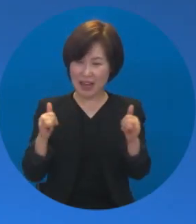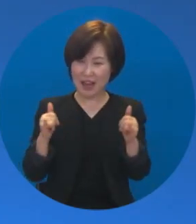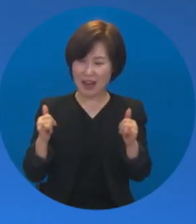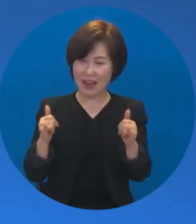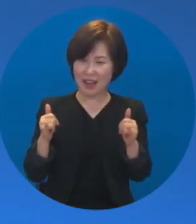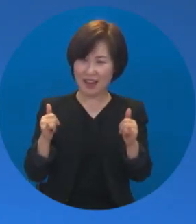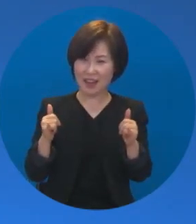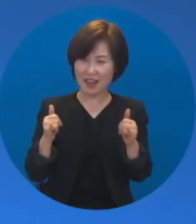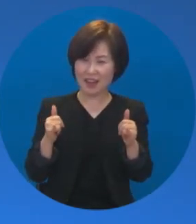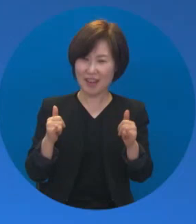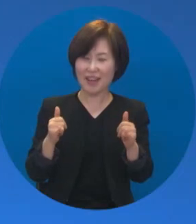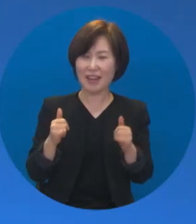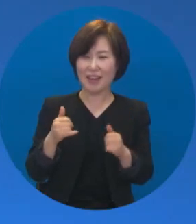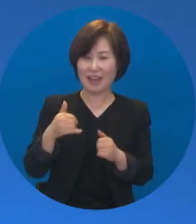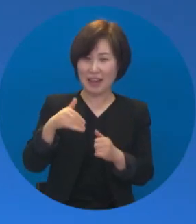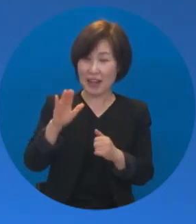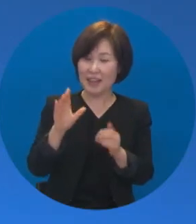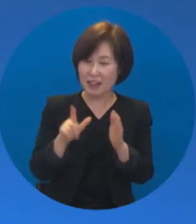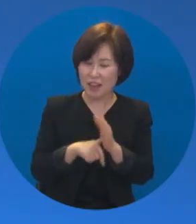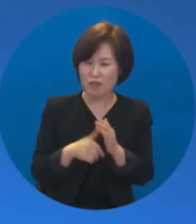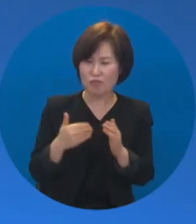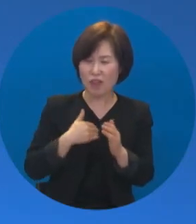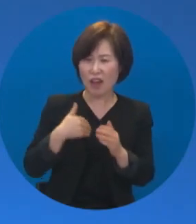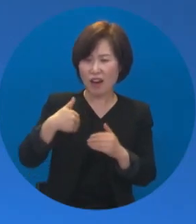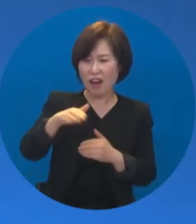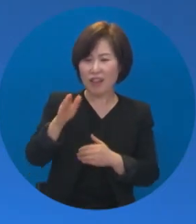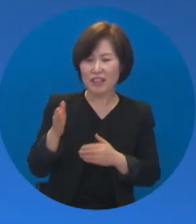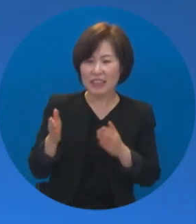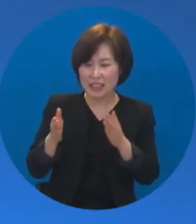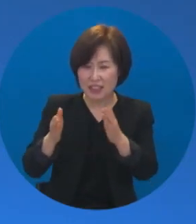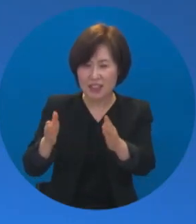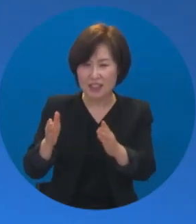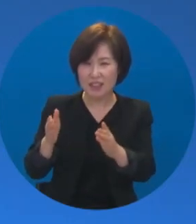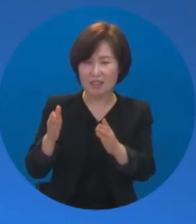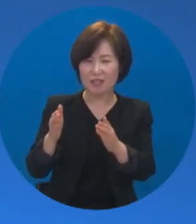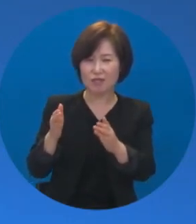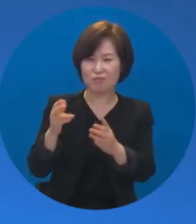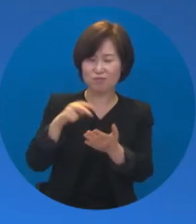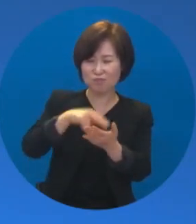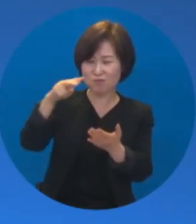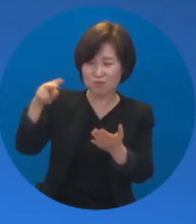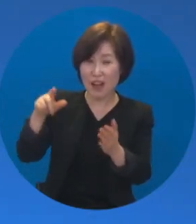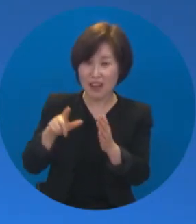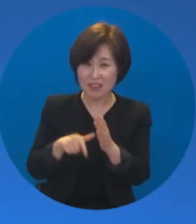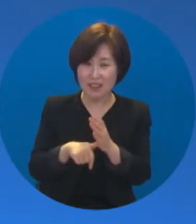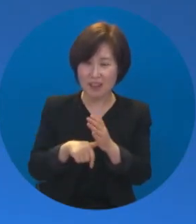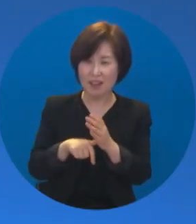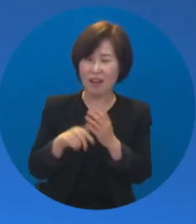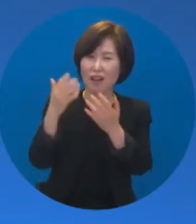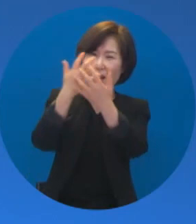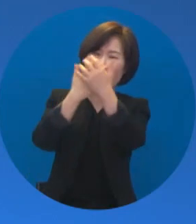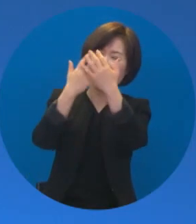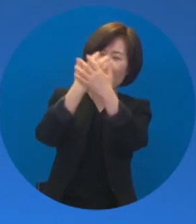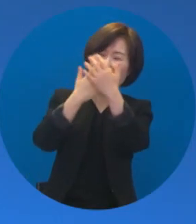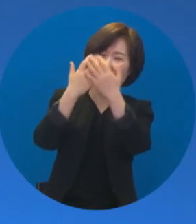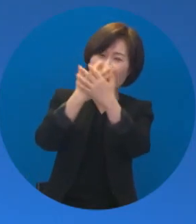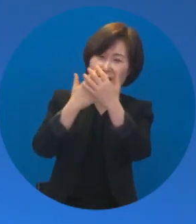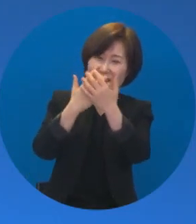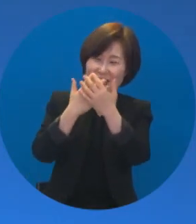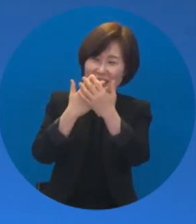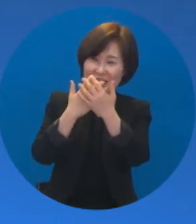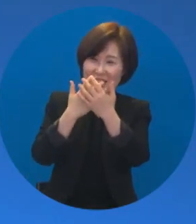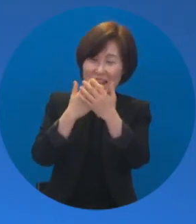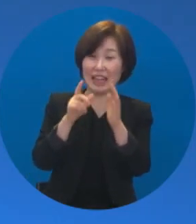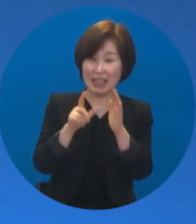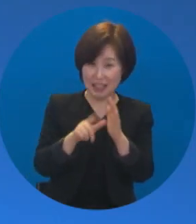길이 맞습니까? 어디로 가야 할까요? 이렇게 물을 때 아무것도 모르겠는 거예요. 다 주님의 길 같고.